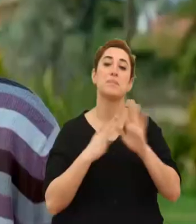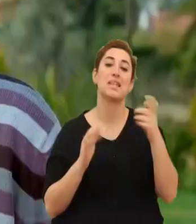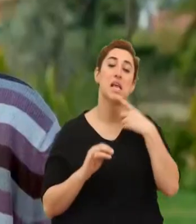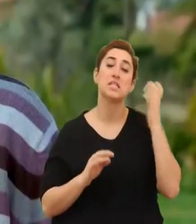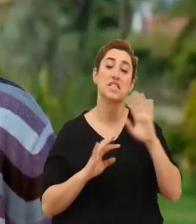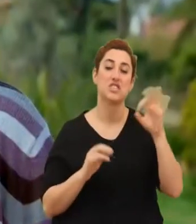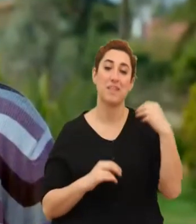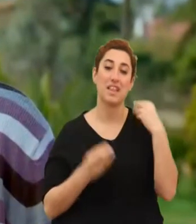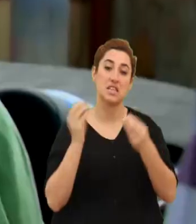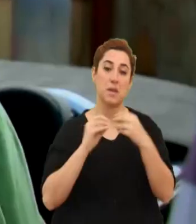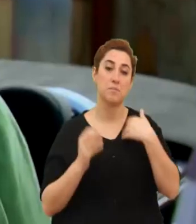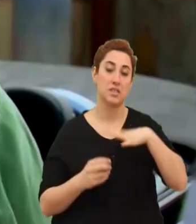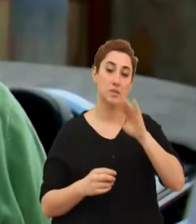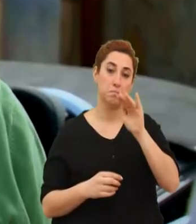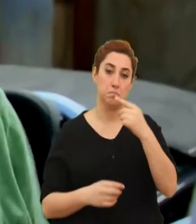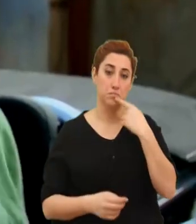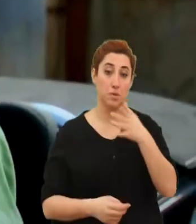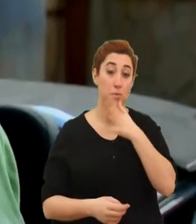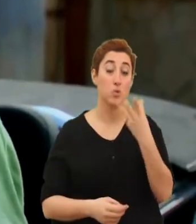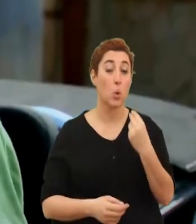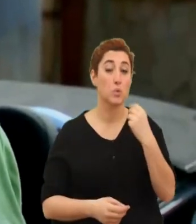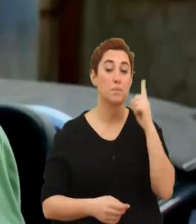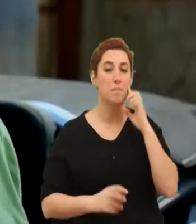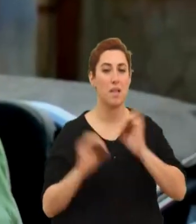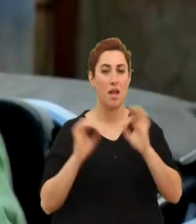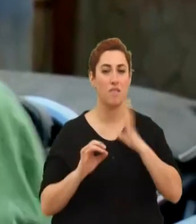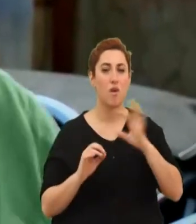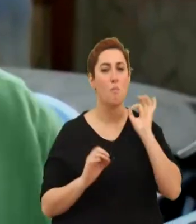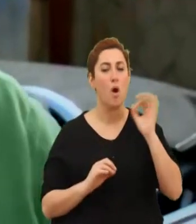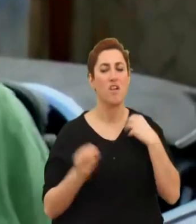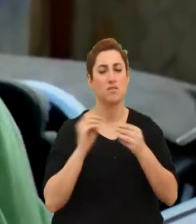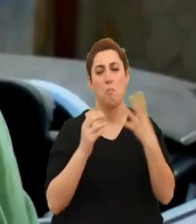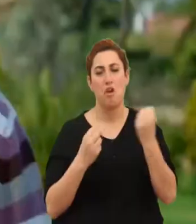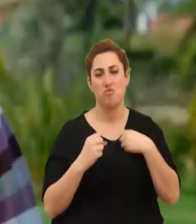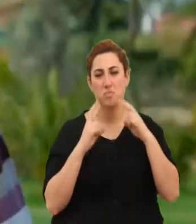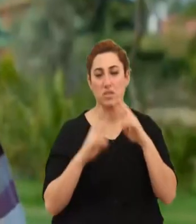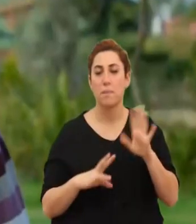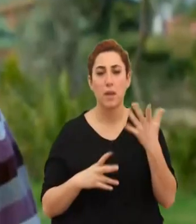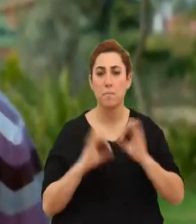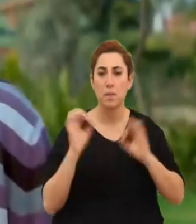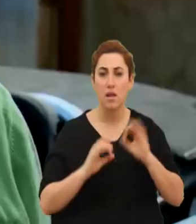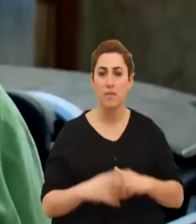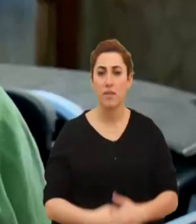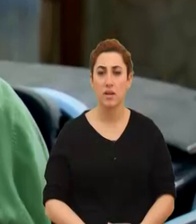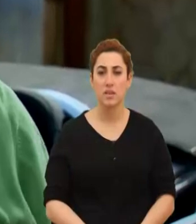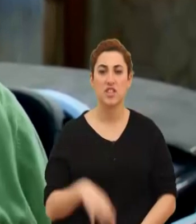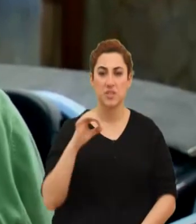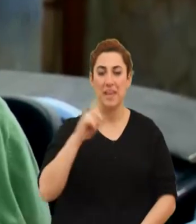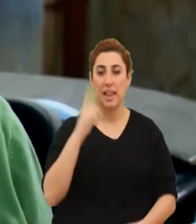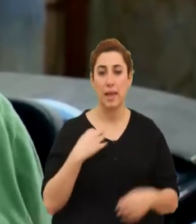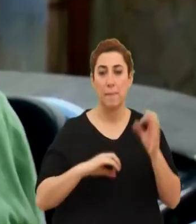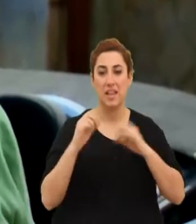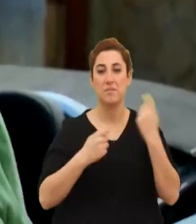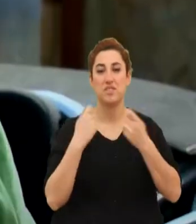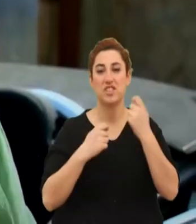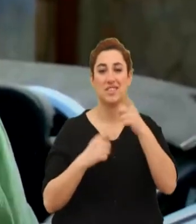eskidi. Şimdi yeni zam isteyeceğim biliyor musun? Ama çok güzel bir planım var. Muhakkak alırım bu zamı. Neymiş abi o planın? Şimdi ilk planım